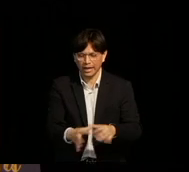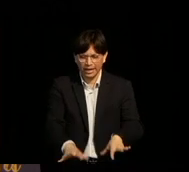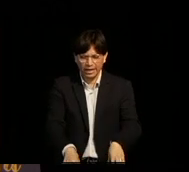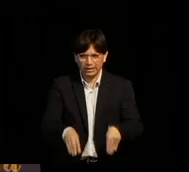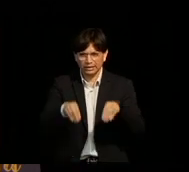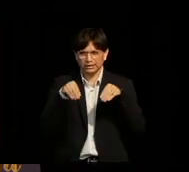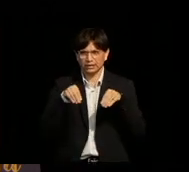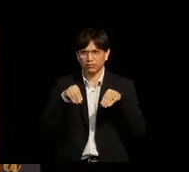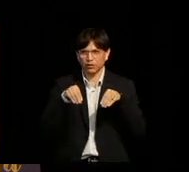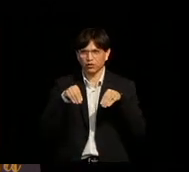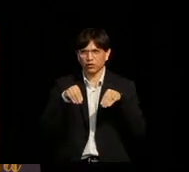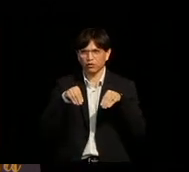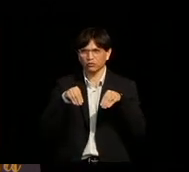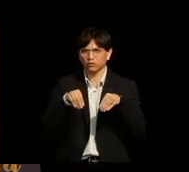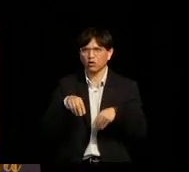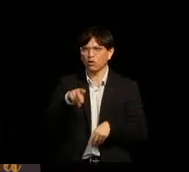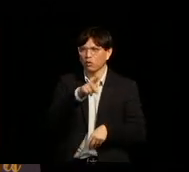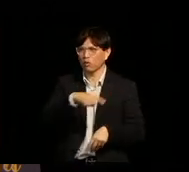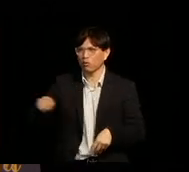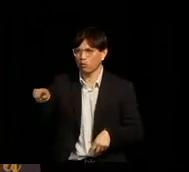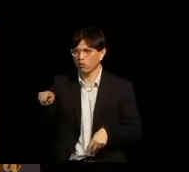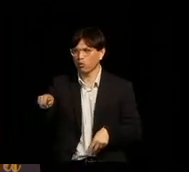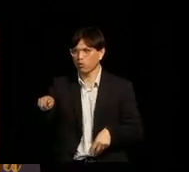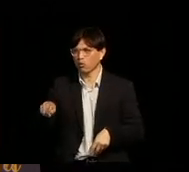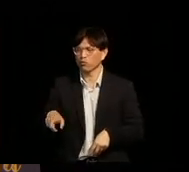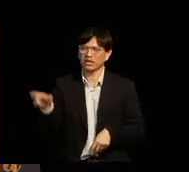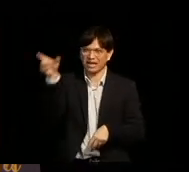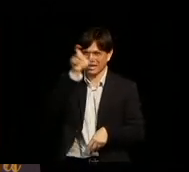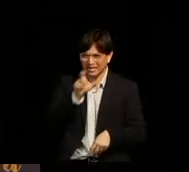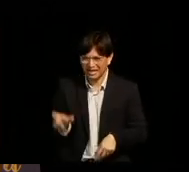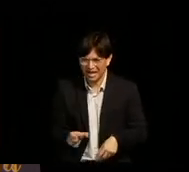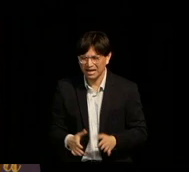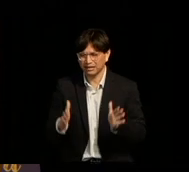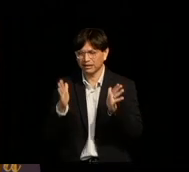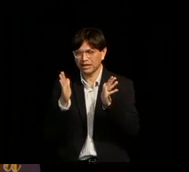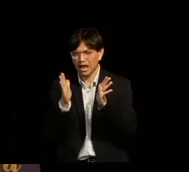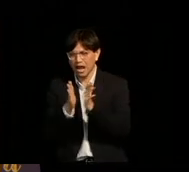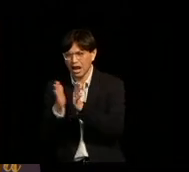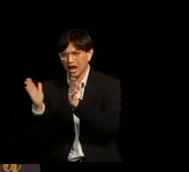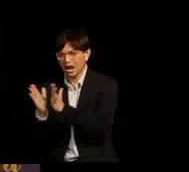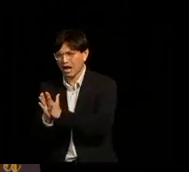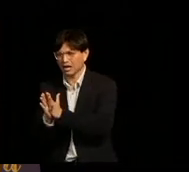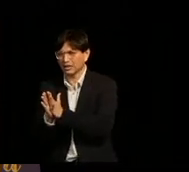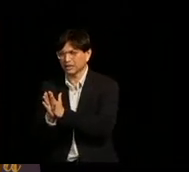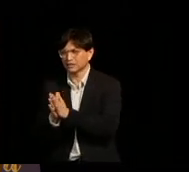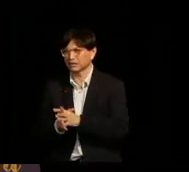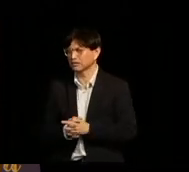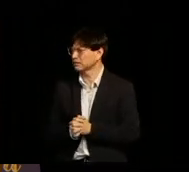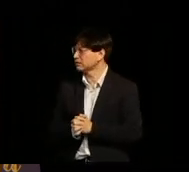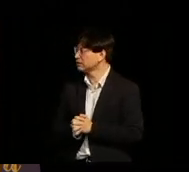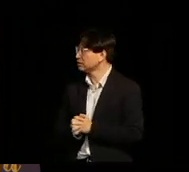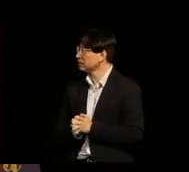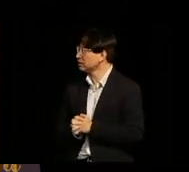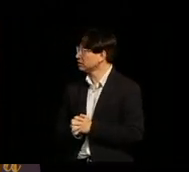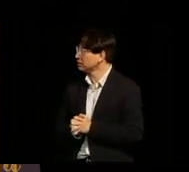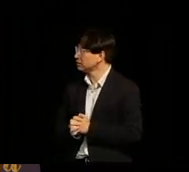iniziato un po' a tutti i livelli anche della società civile e la chiesa diciamo fa un po' da da